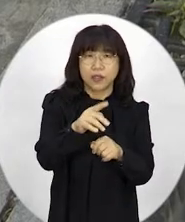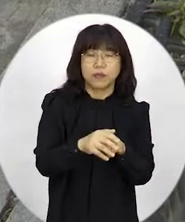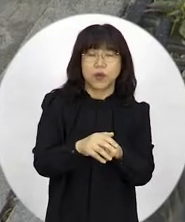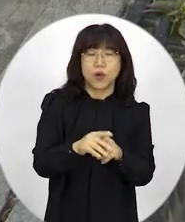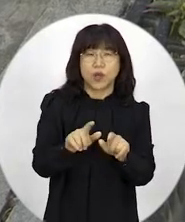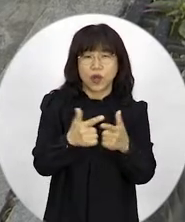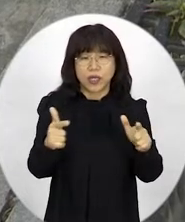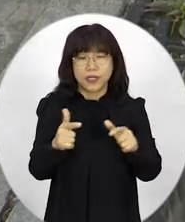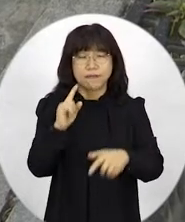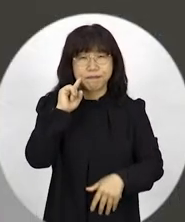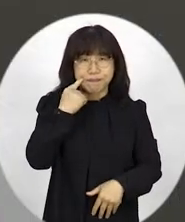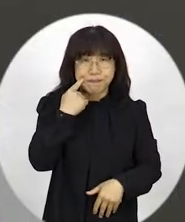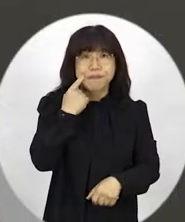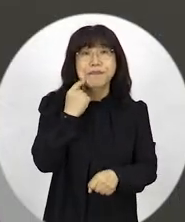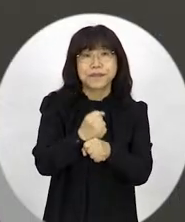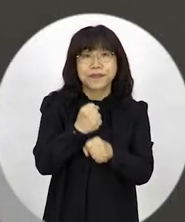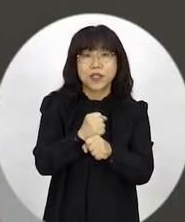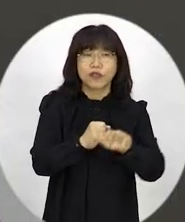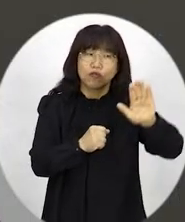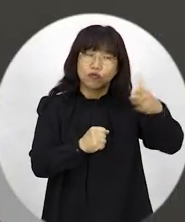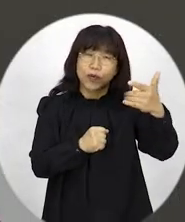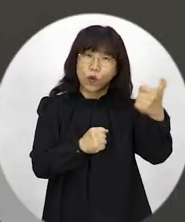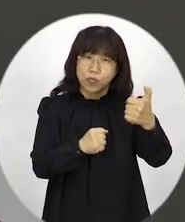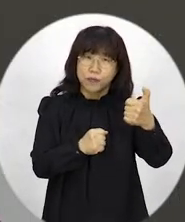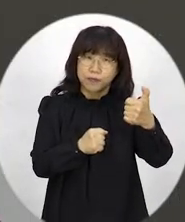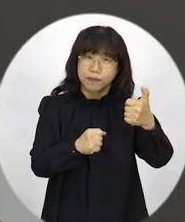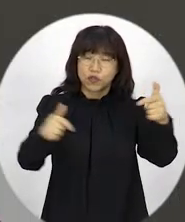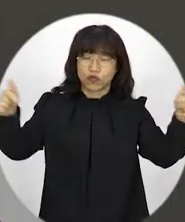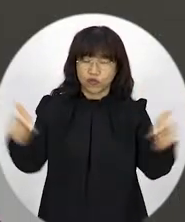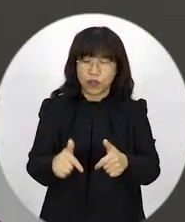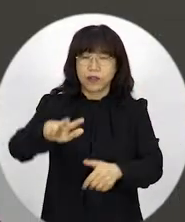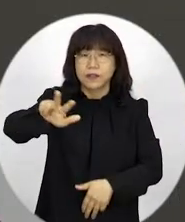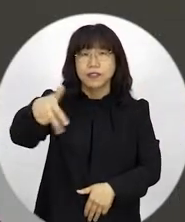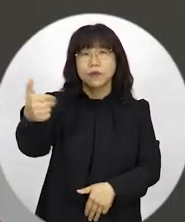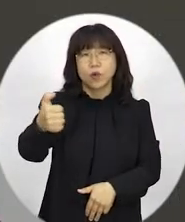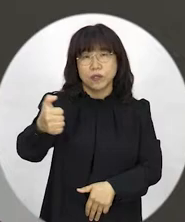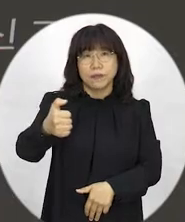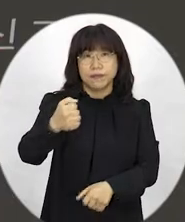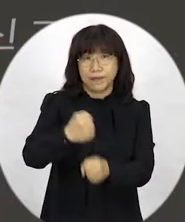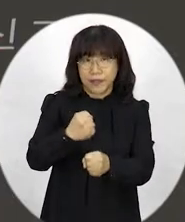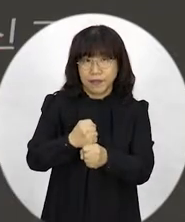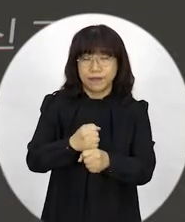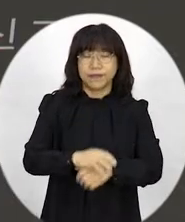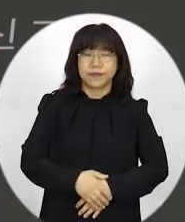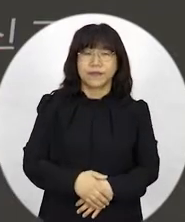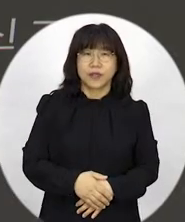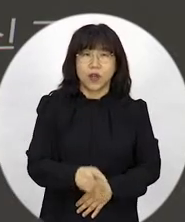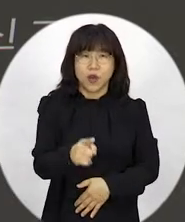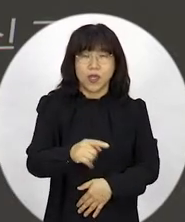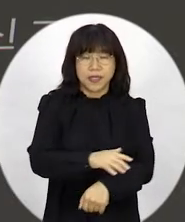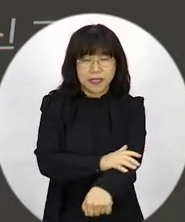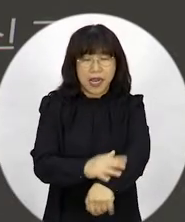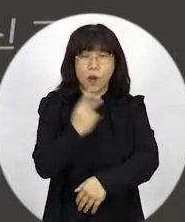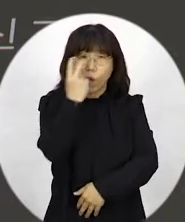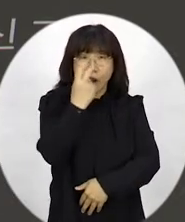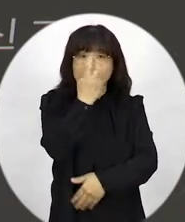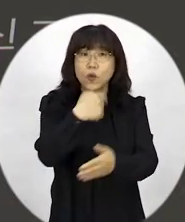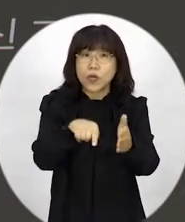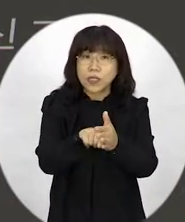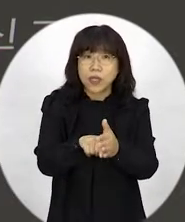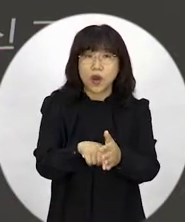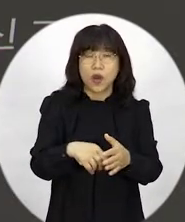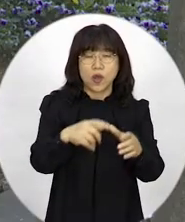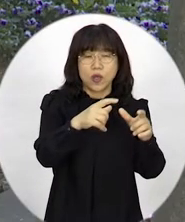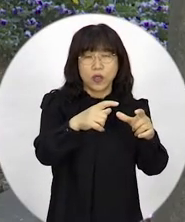등을 고려해 의류수거함 총량을 950개에서 750개로 줄였습니다. 아울러 의류수거함의